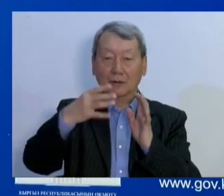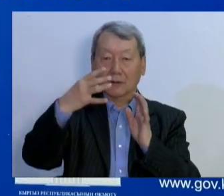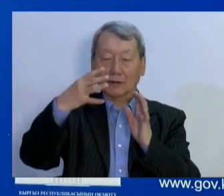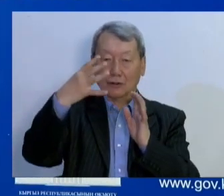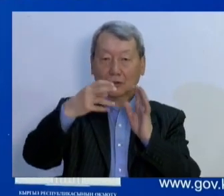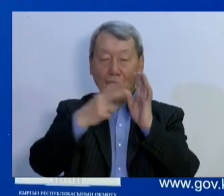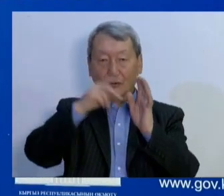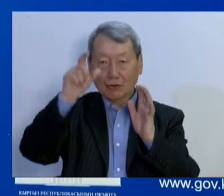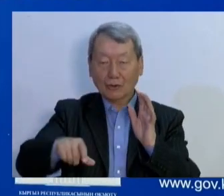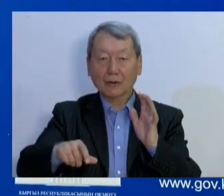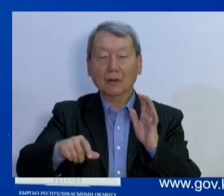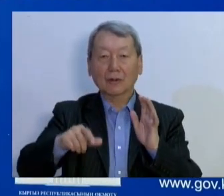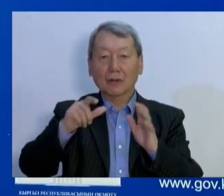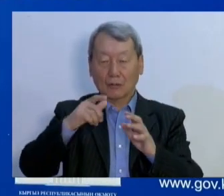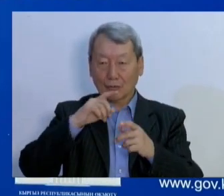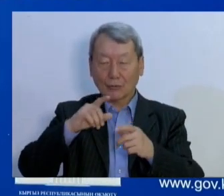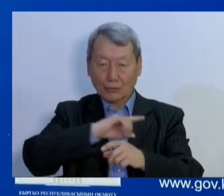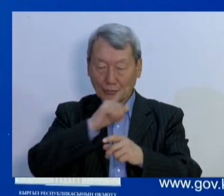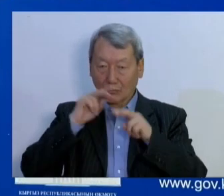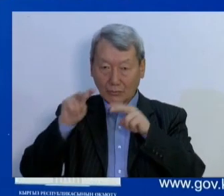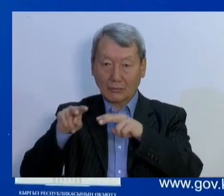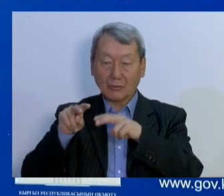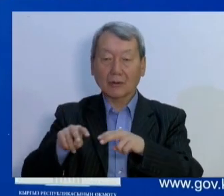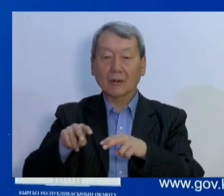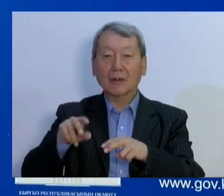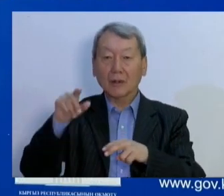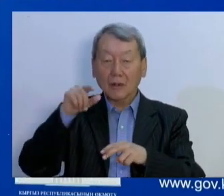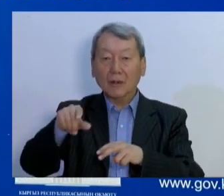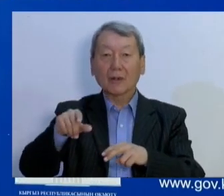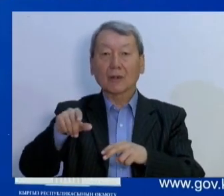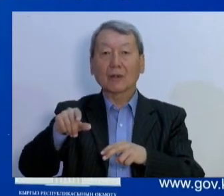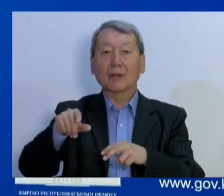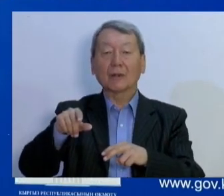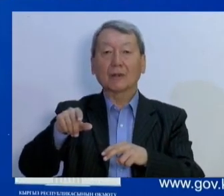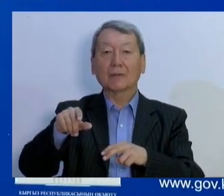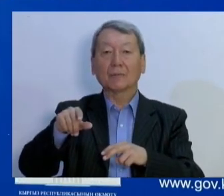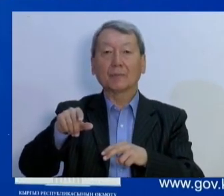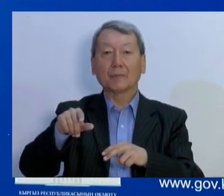6447 адам дагы ушул катуу көзөмөлдө турду. Ошол эле учурда ушул